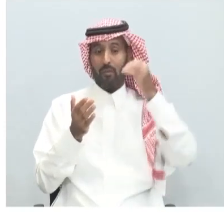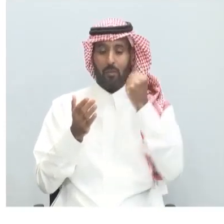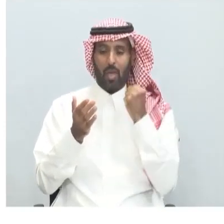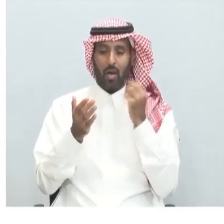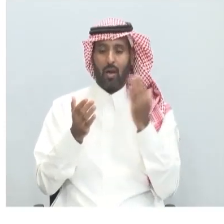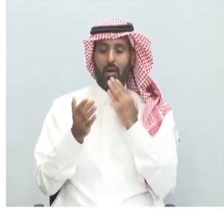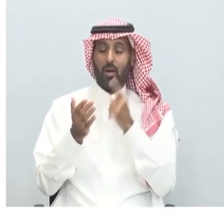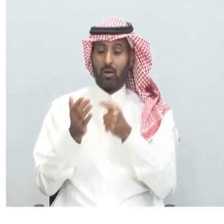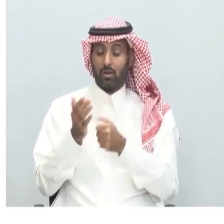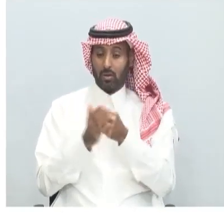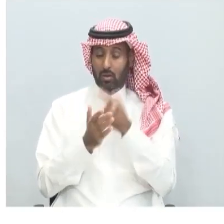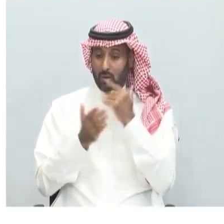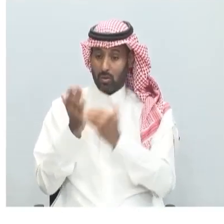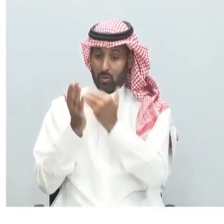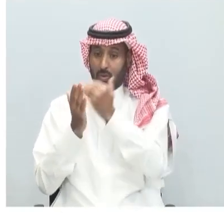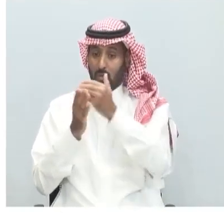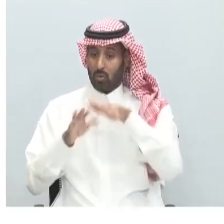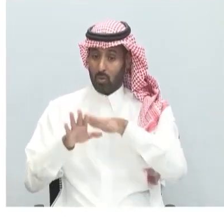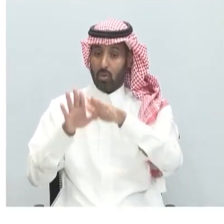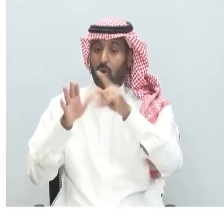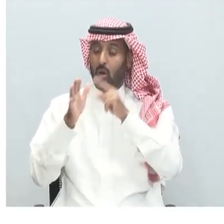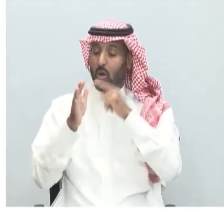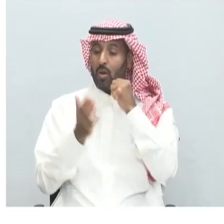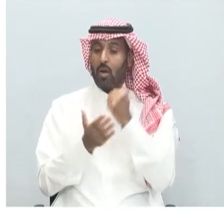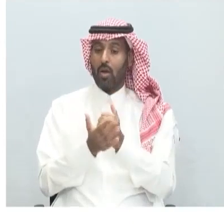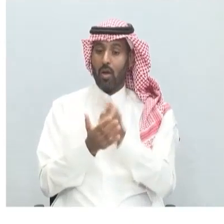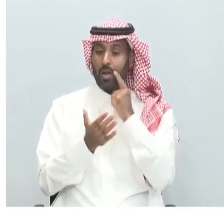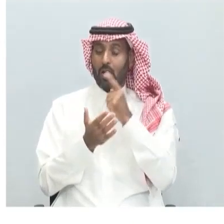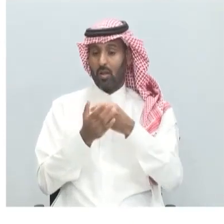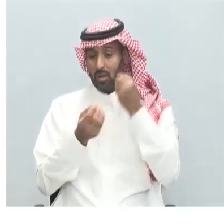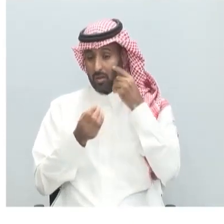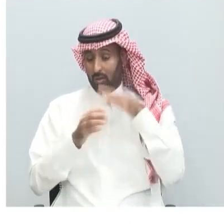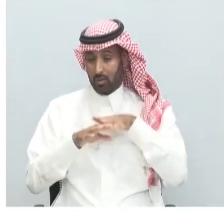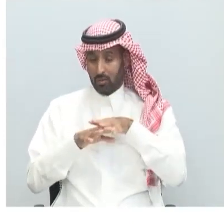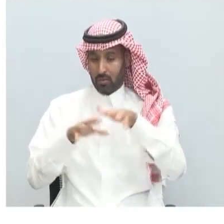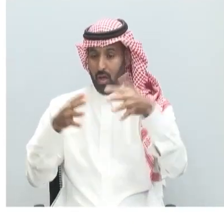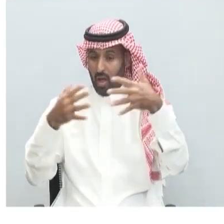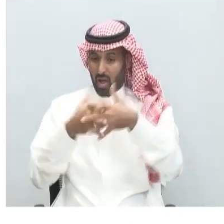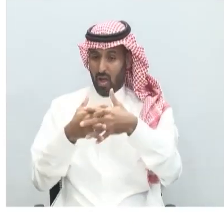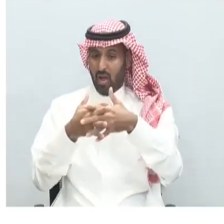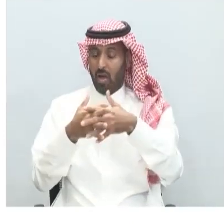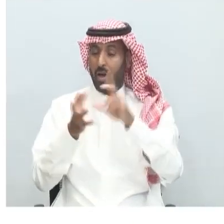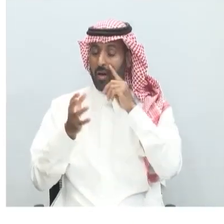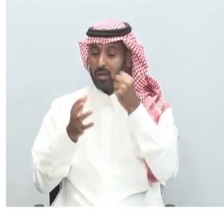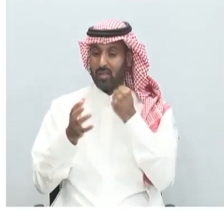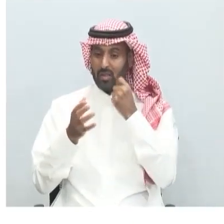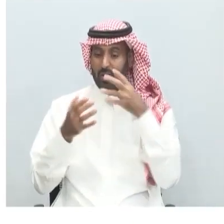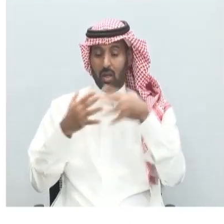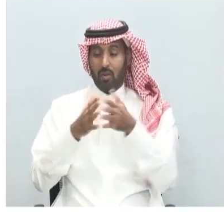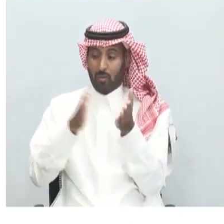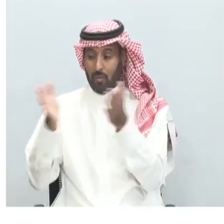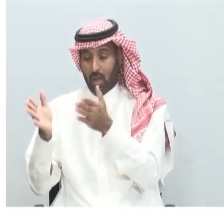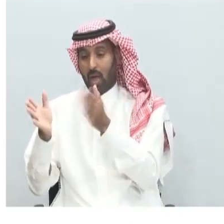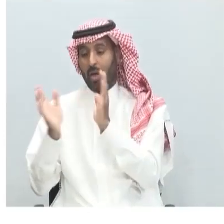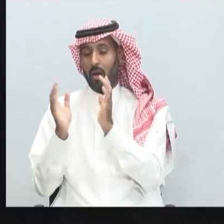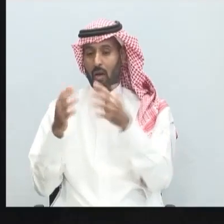تستطيع مستويات الطاقه الثانويه لمستوى رئيس انت تتداخل مع مستواه طاقه رئيس اخر